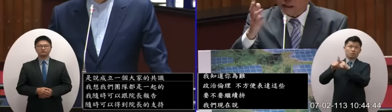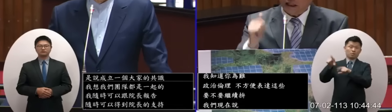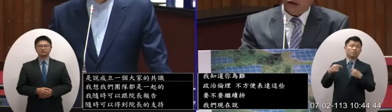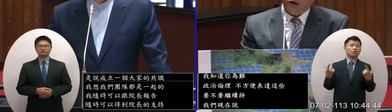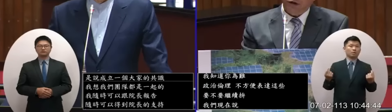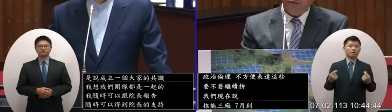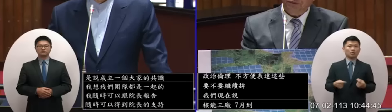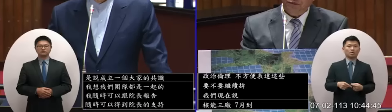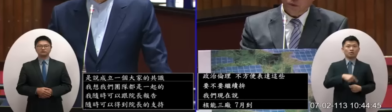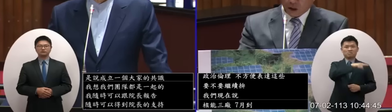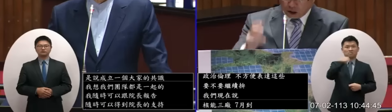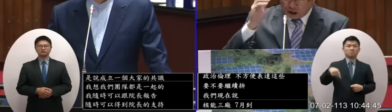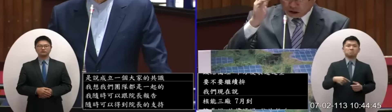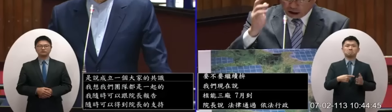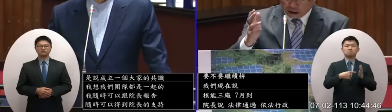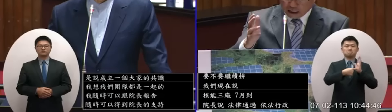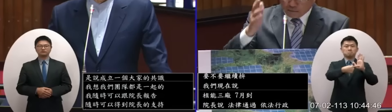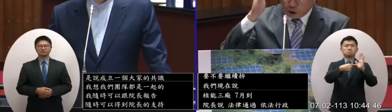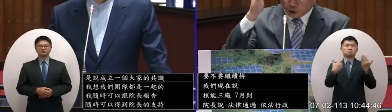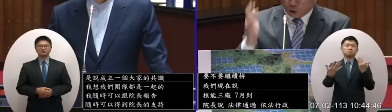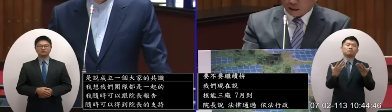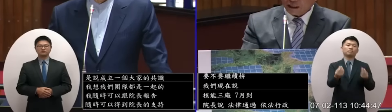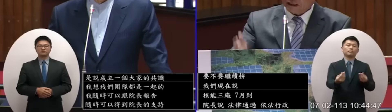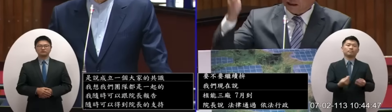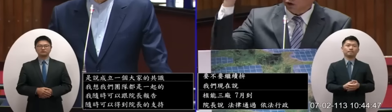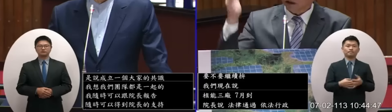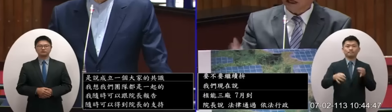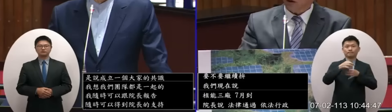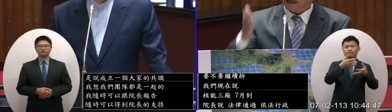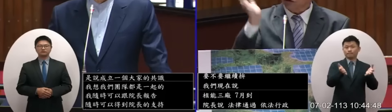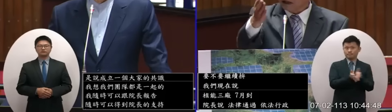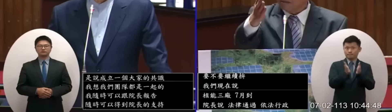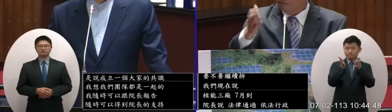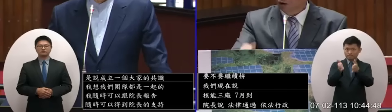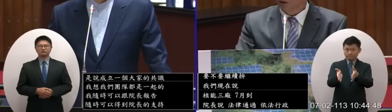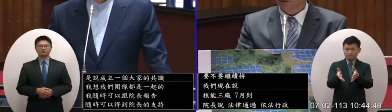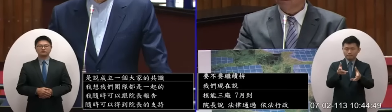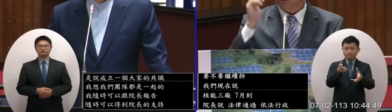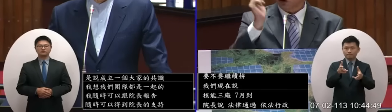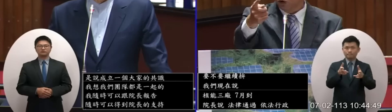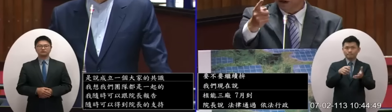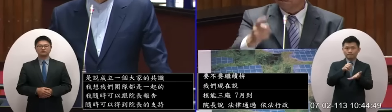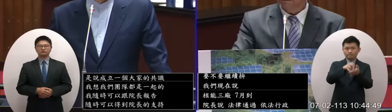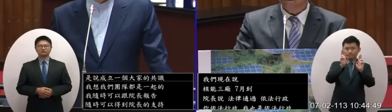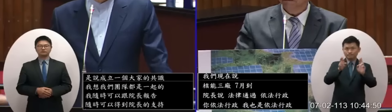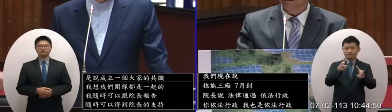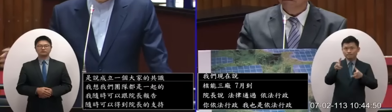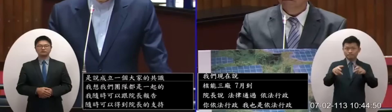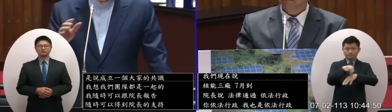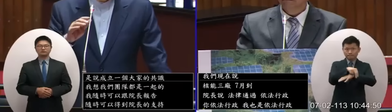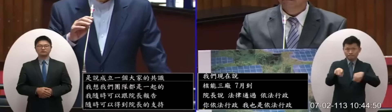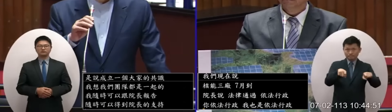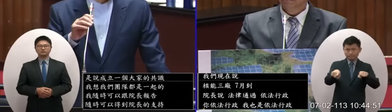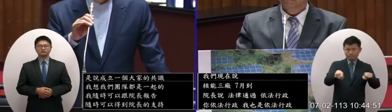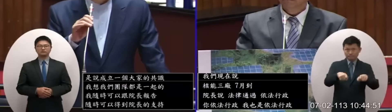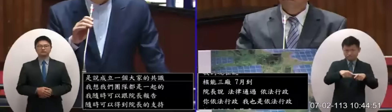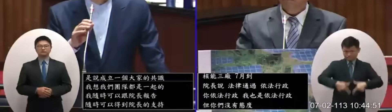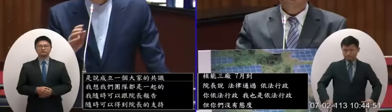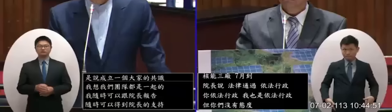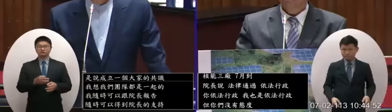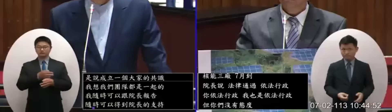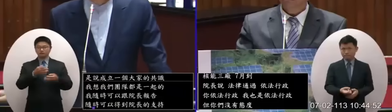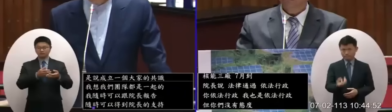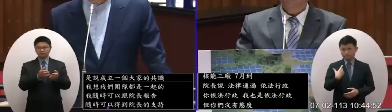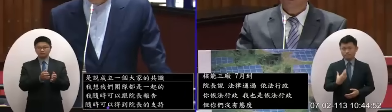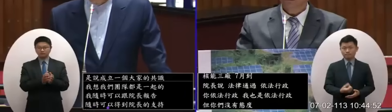无一个态度。经济部愿意针对这个法提出你的版本无？一句话。 经济部呐，总